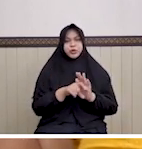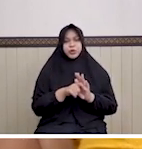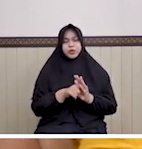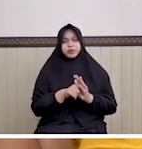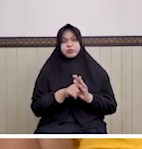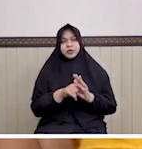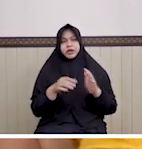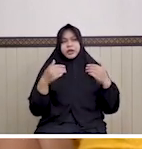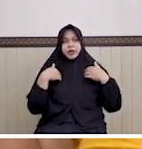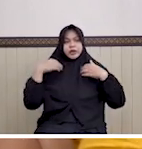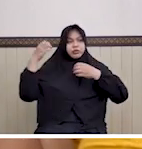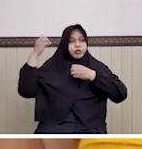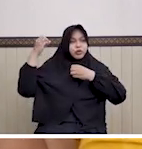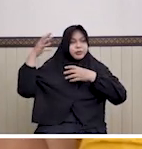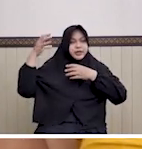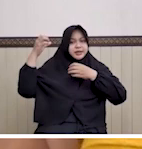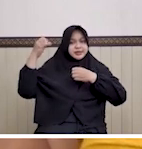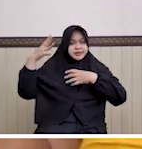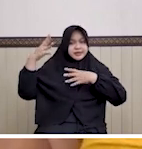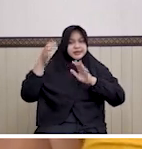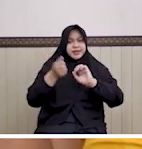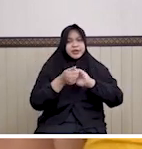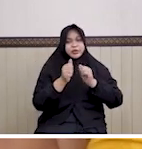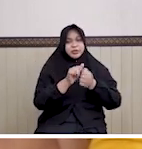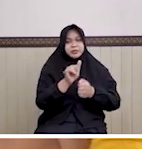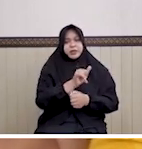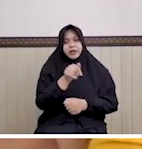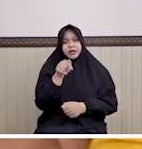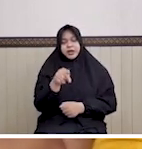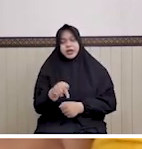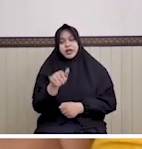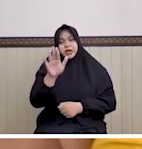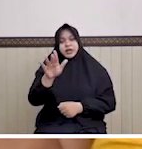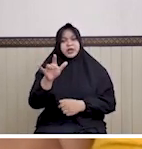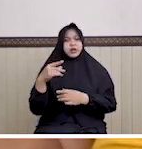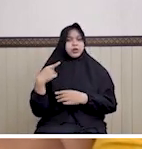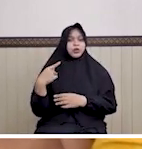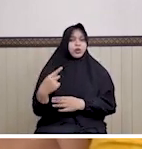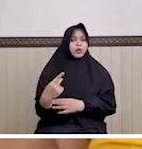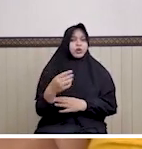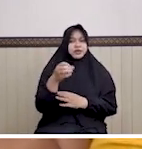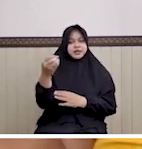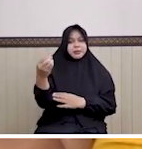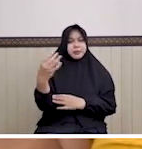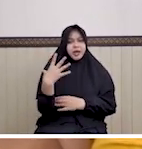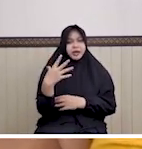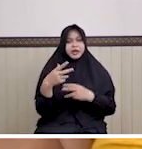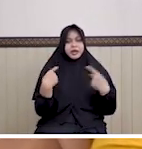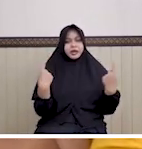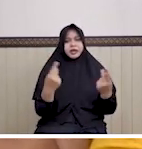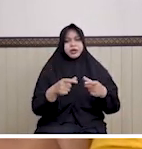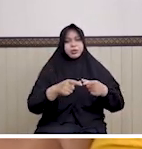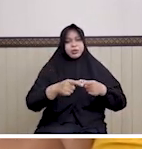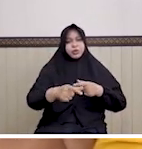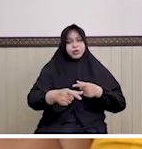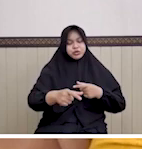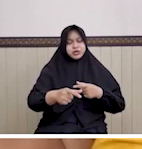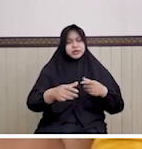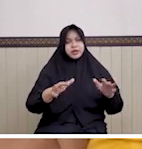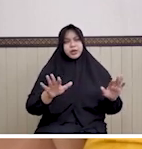ada informasi ada informasi kasus seperti ini orang nanti disampaikan ke kita terus kemudian proses yang